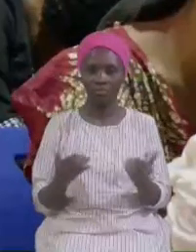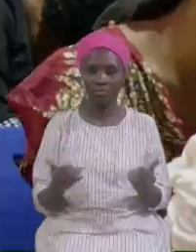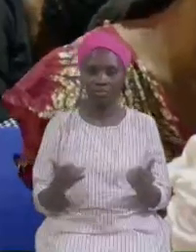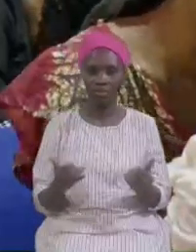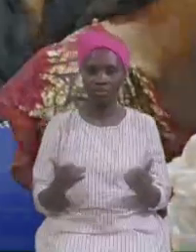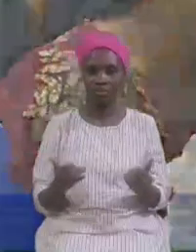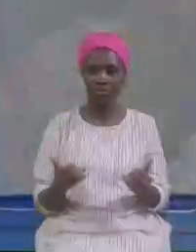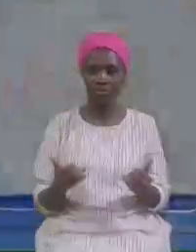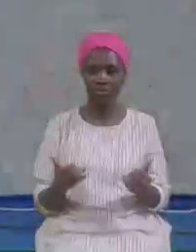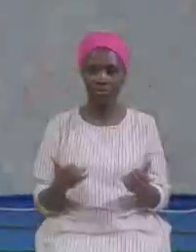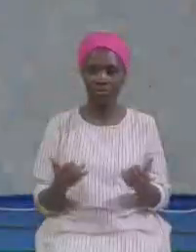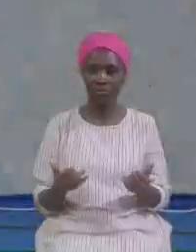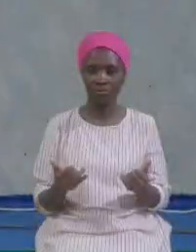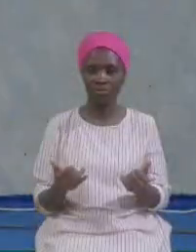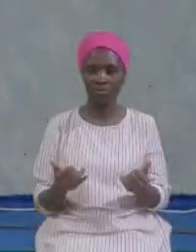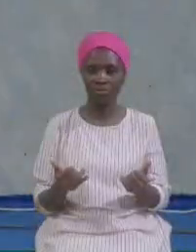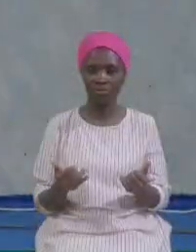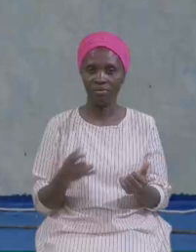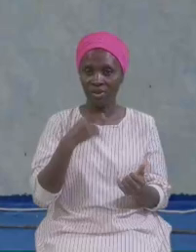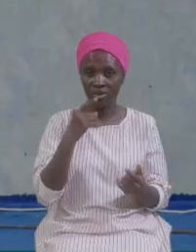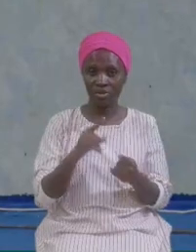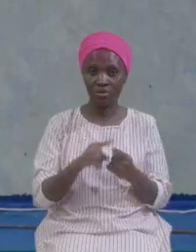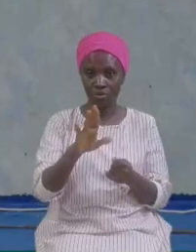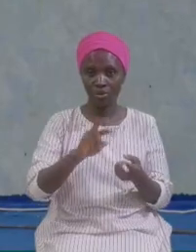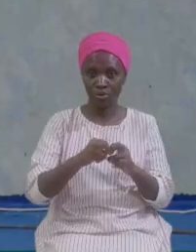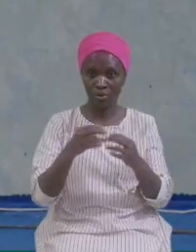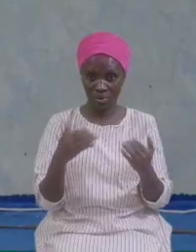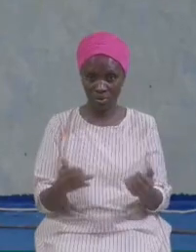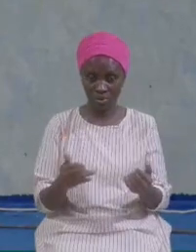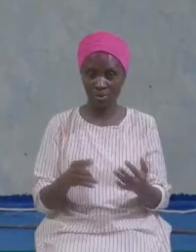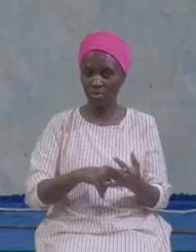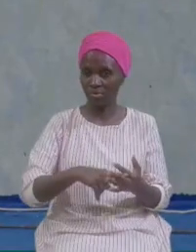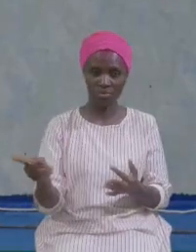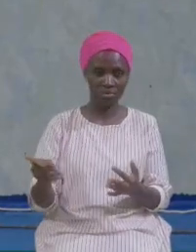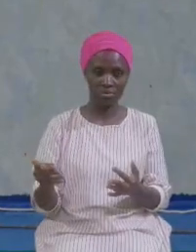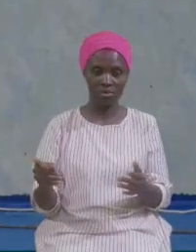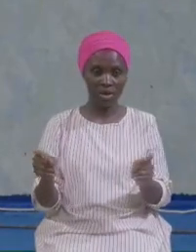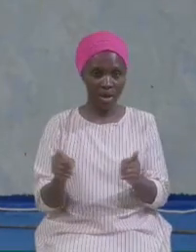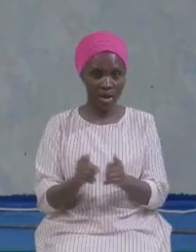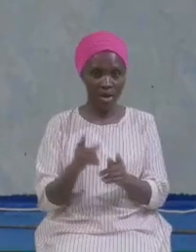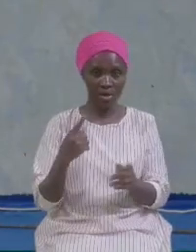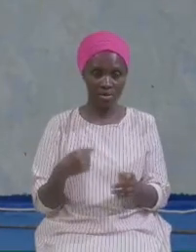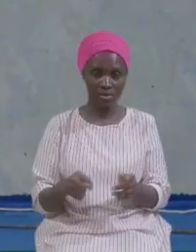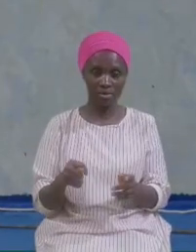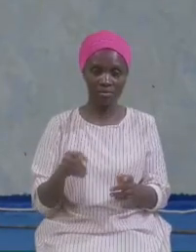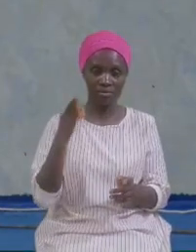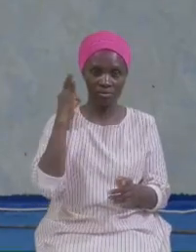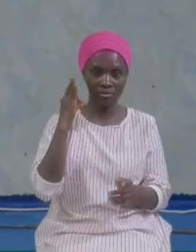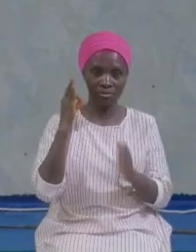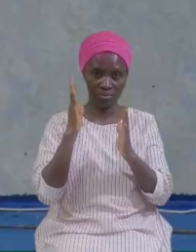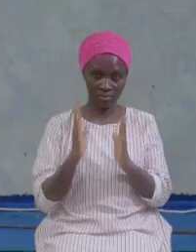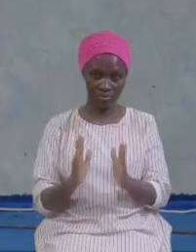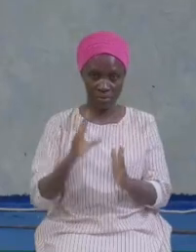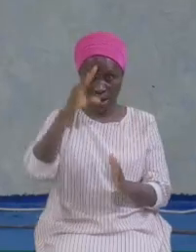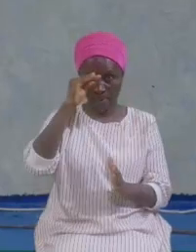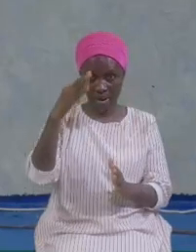Commencez à parler au Seigneur. Dites au revoir à vos problèmes déjà, comme l'évangéliste, l'homme de Dieu vient maintenant prier pour